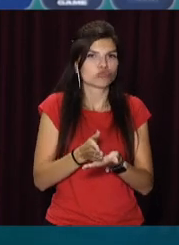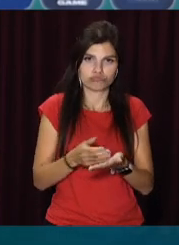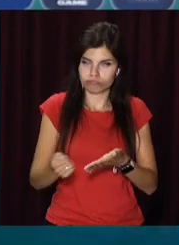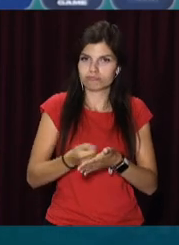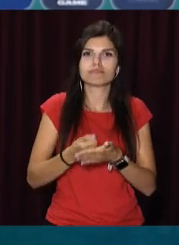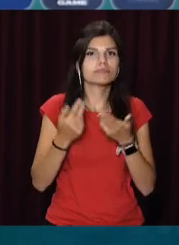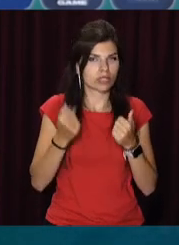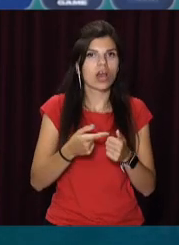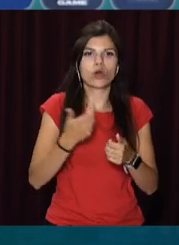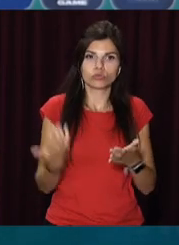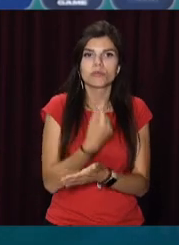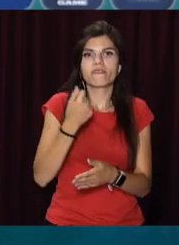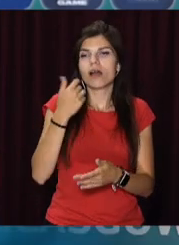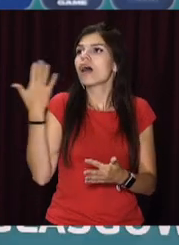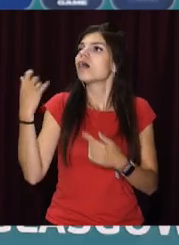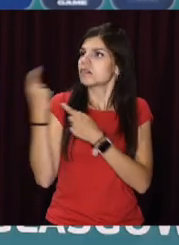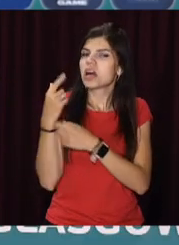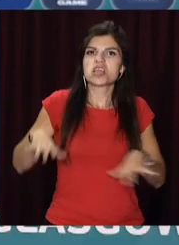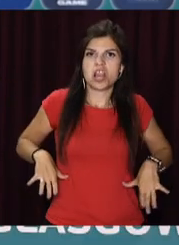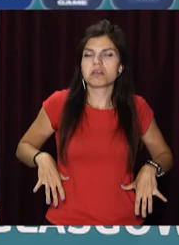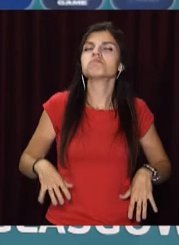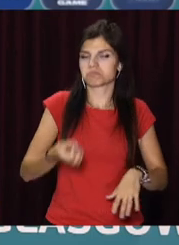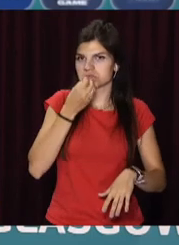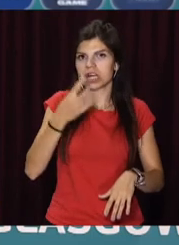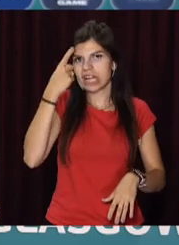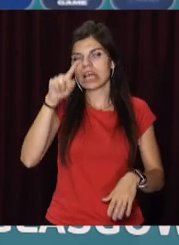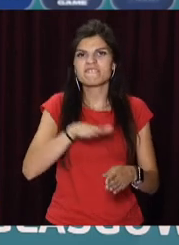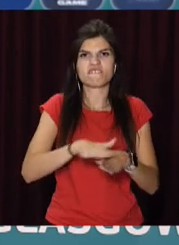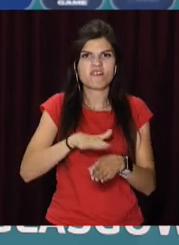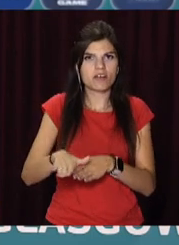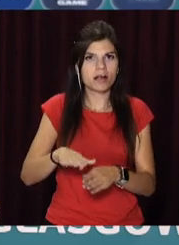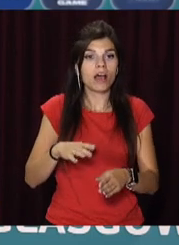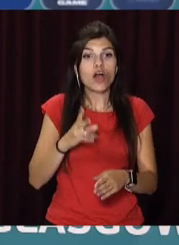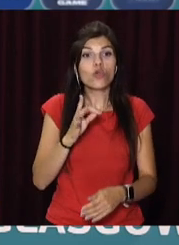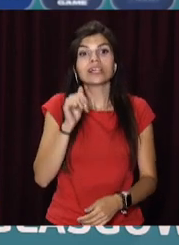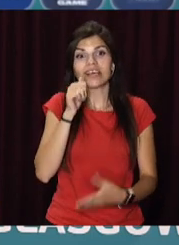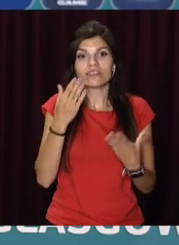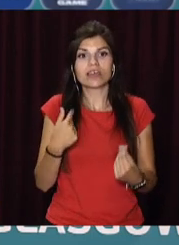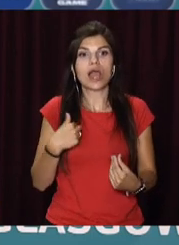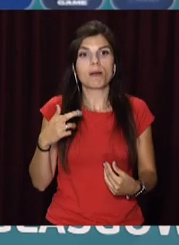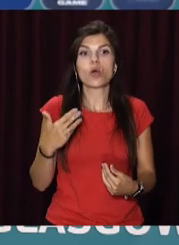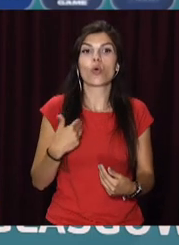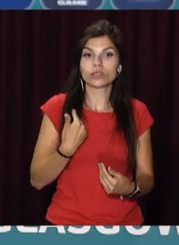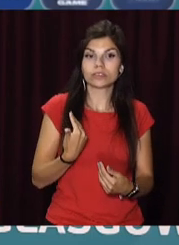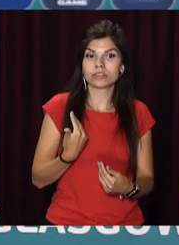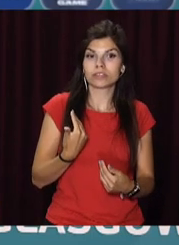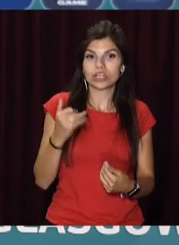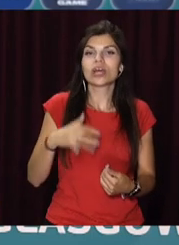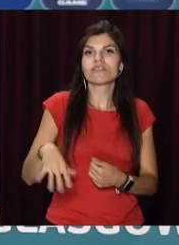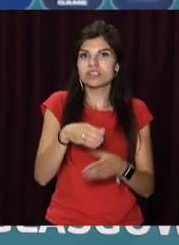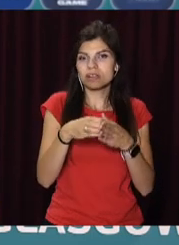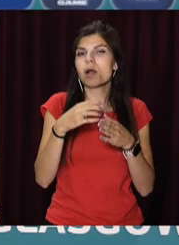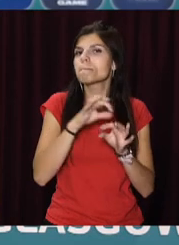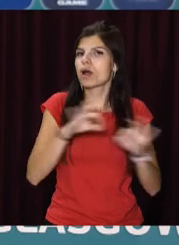досягнення, сумів воплотити всі ідеї в реальність. Но с завтрашнего дня я бы хотел бы, конечно же, и все ребята